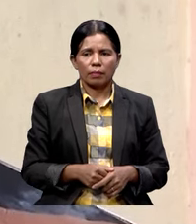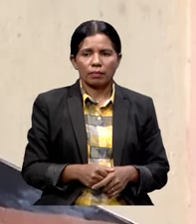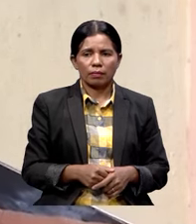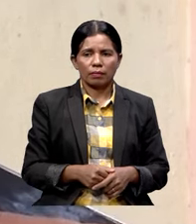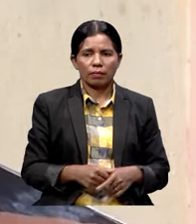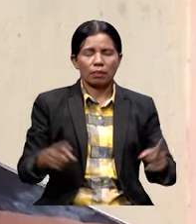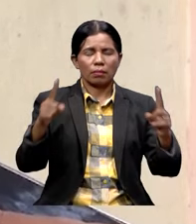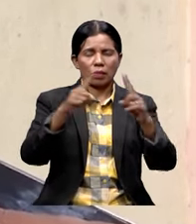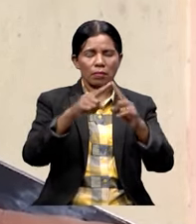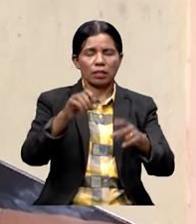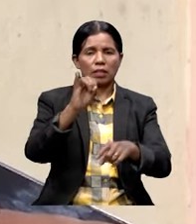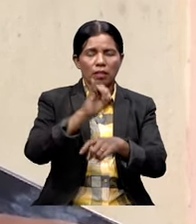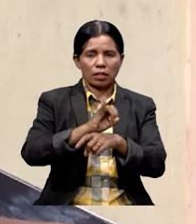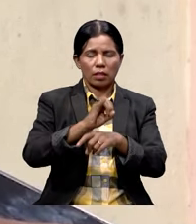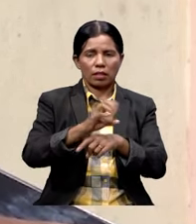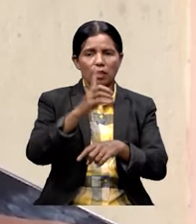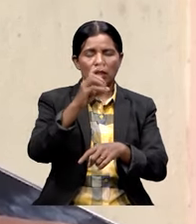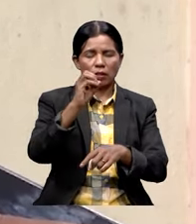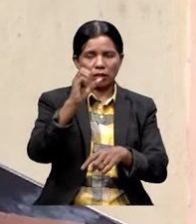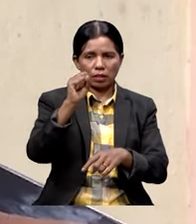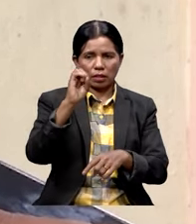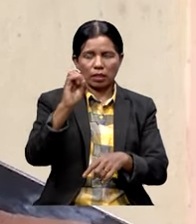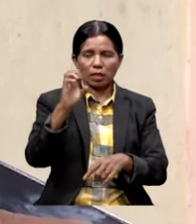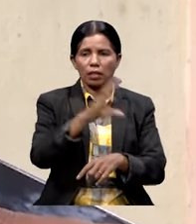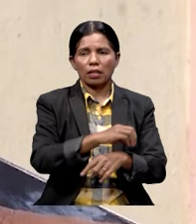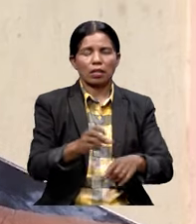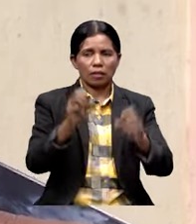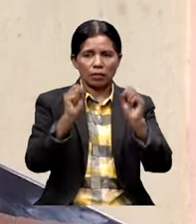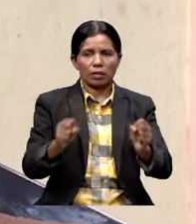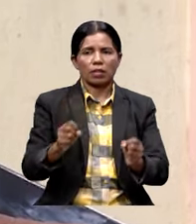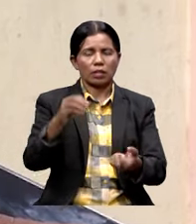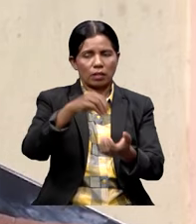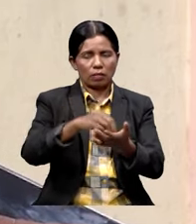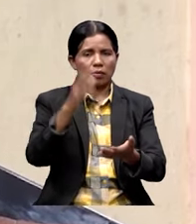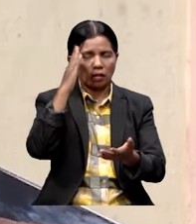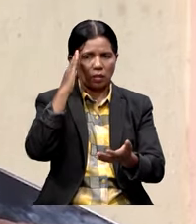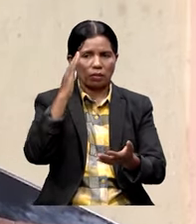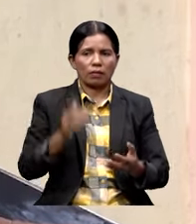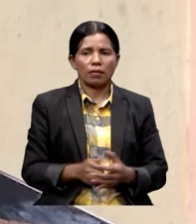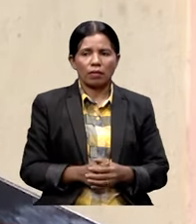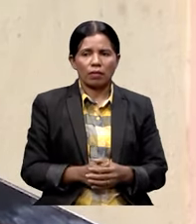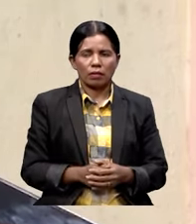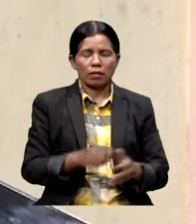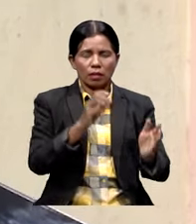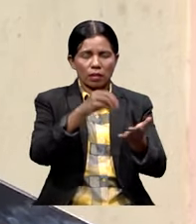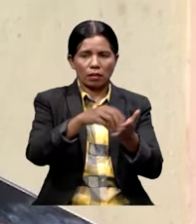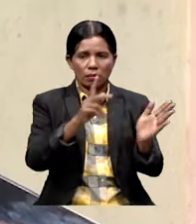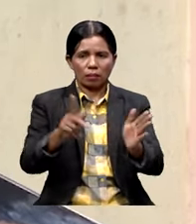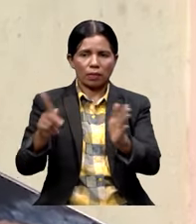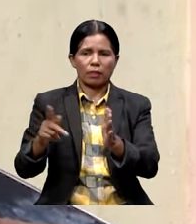vamos diocese, atau bele tau to kanui, tau plano, tau ba